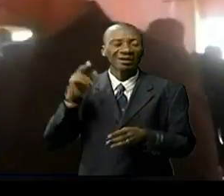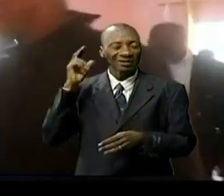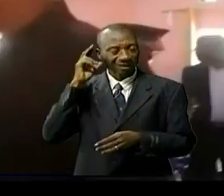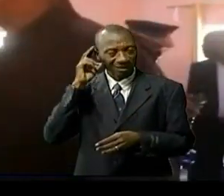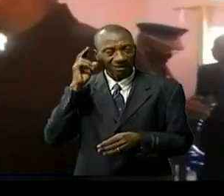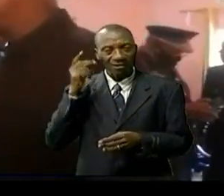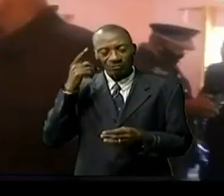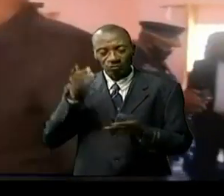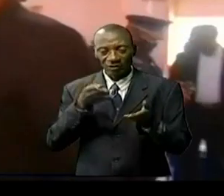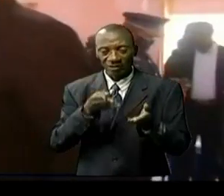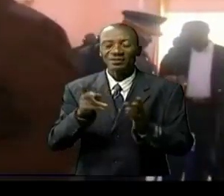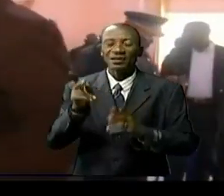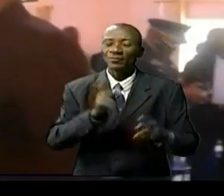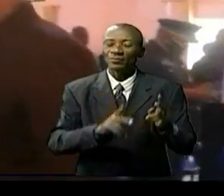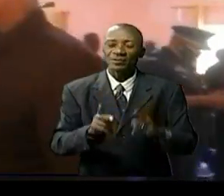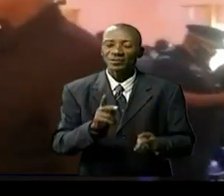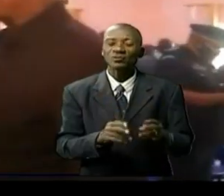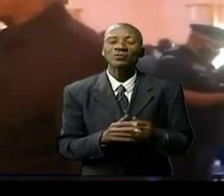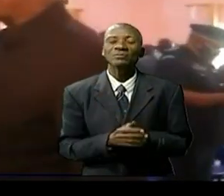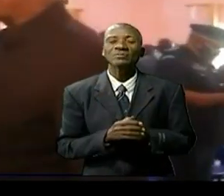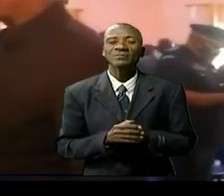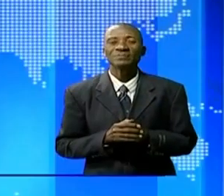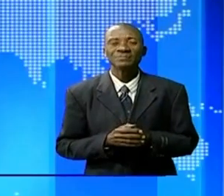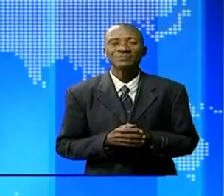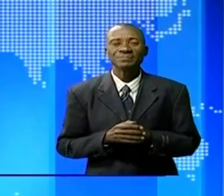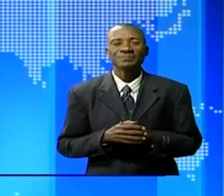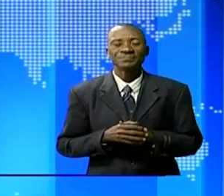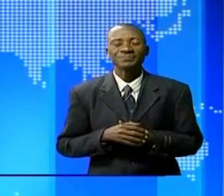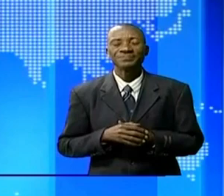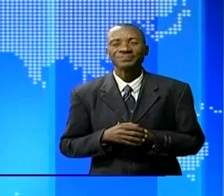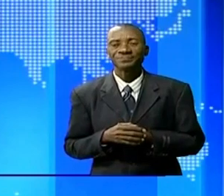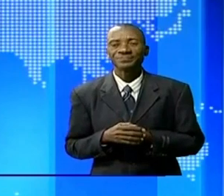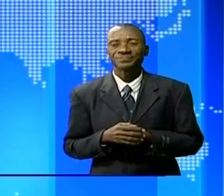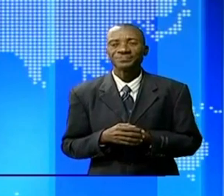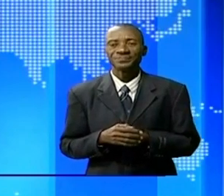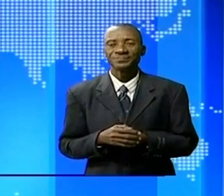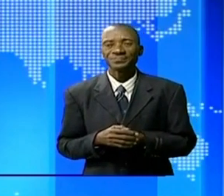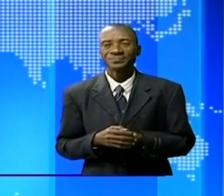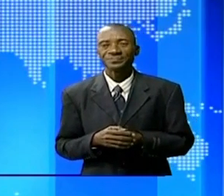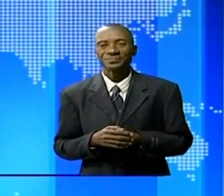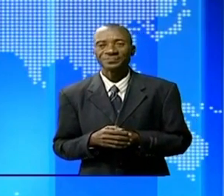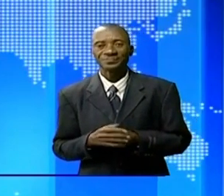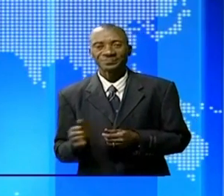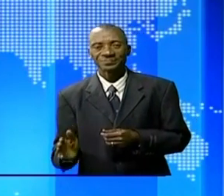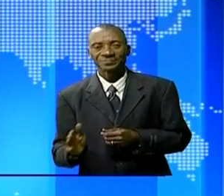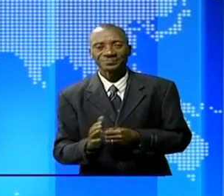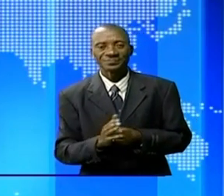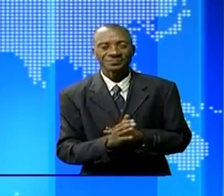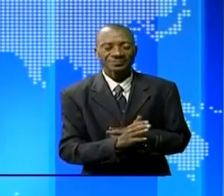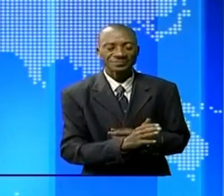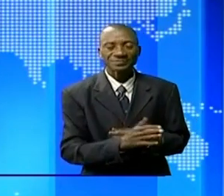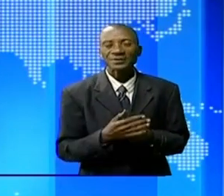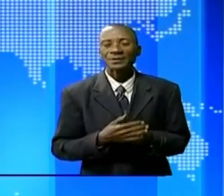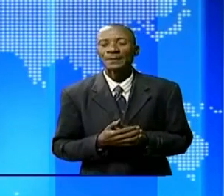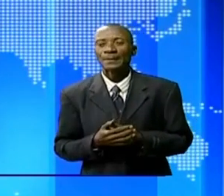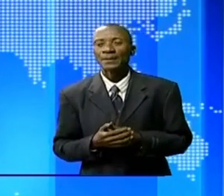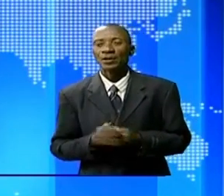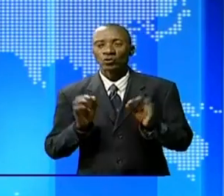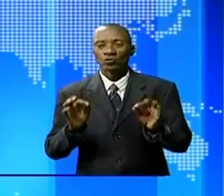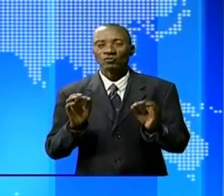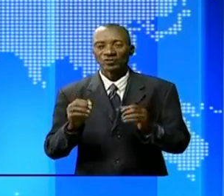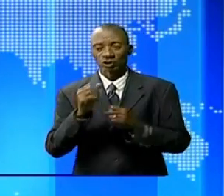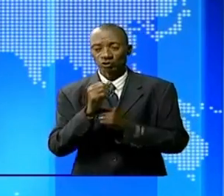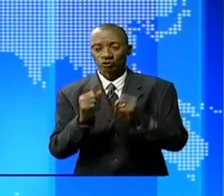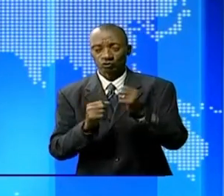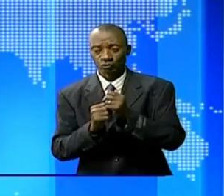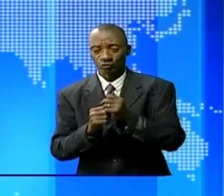de sa province et du respect mutuel guilbeault you est une nouvelle structure qui a vu le jour dans la